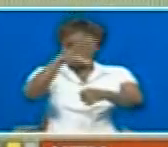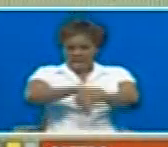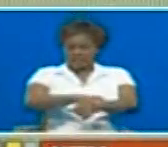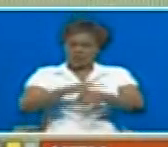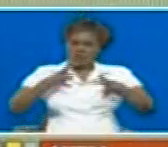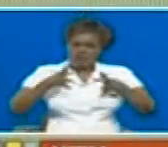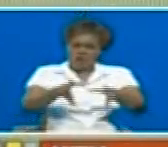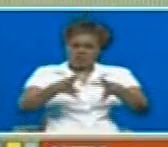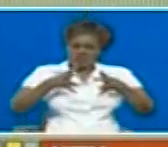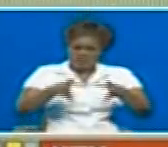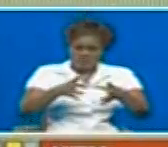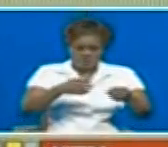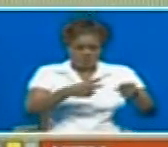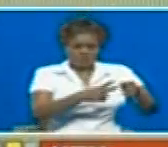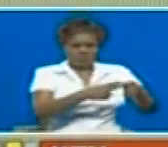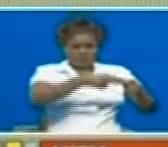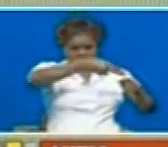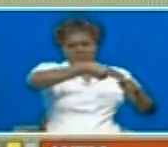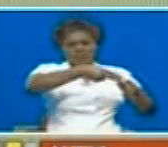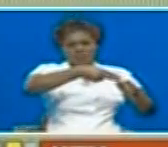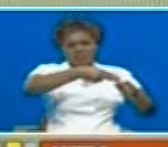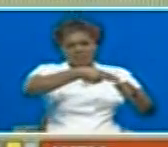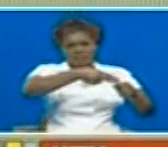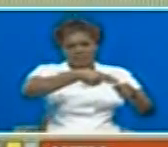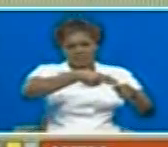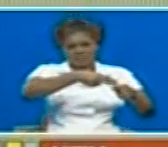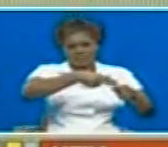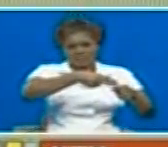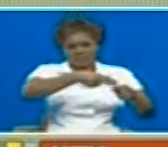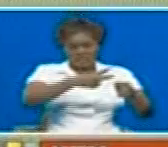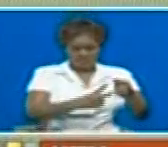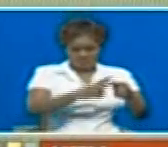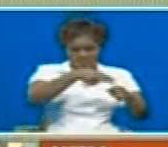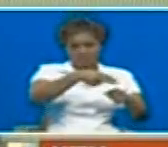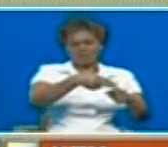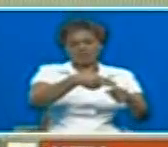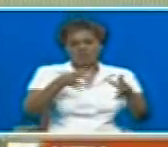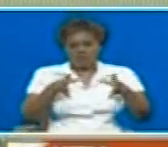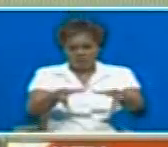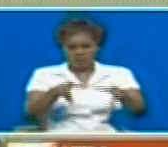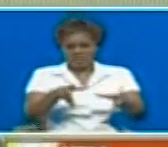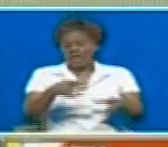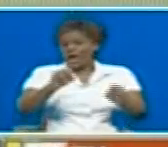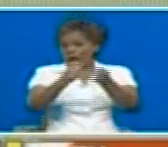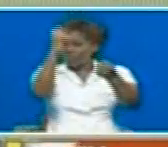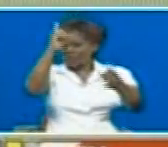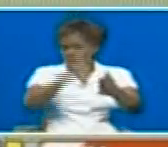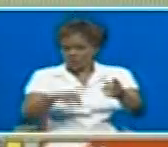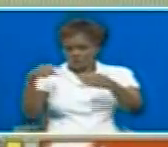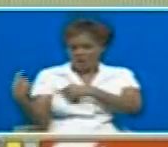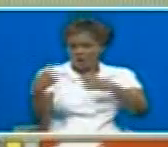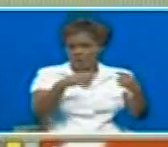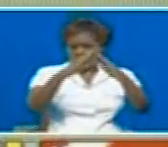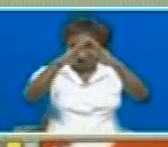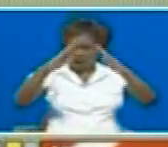umati kisha kulazimishwa kukabiliana na kisu cha ngariba, yani kupashwa tohara. Inasemekana kuwa ugomvi wa